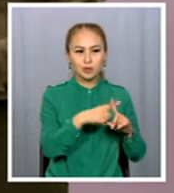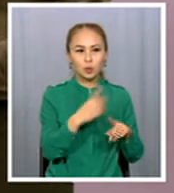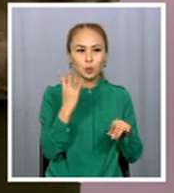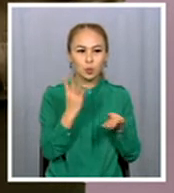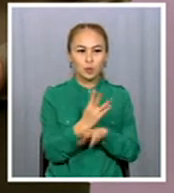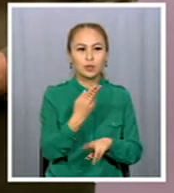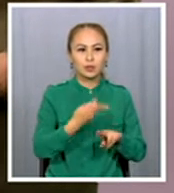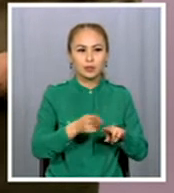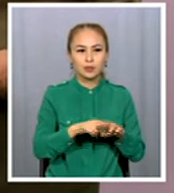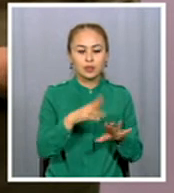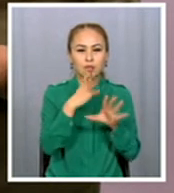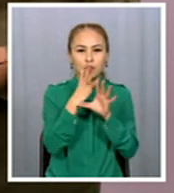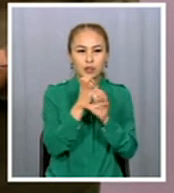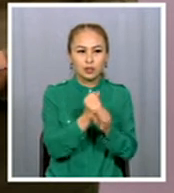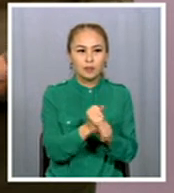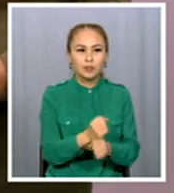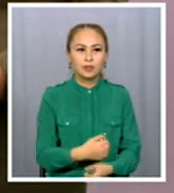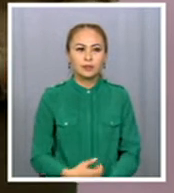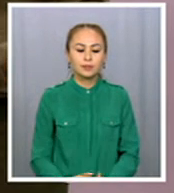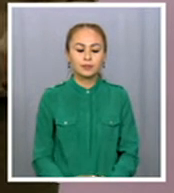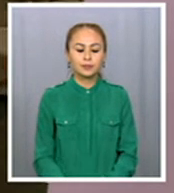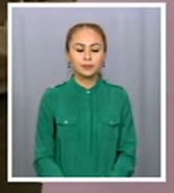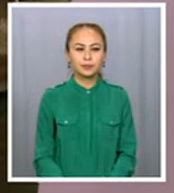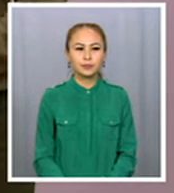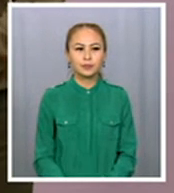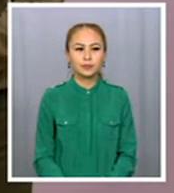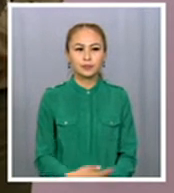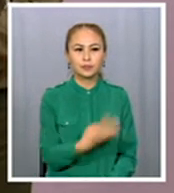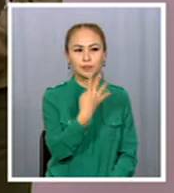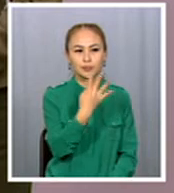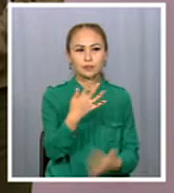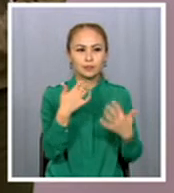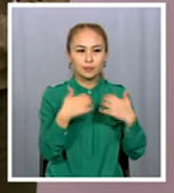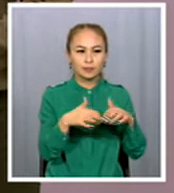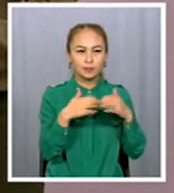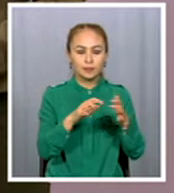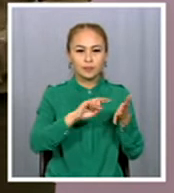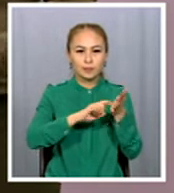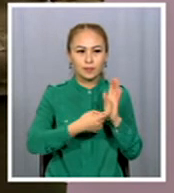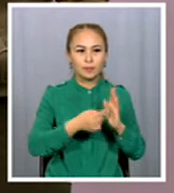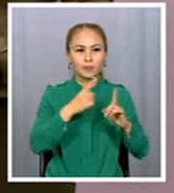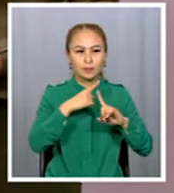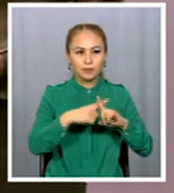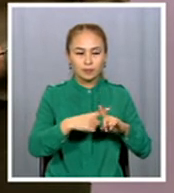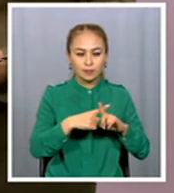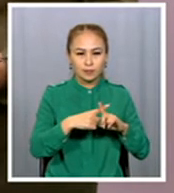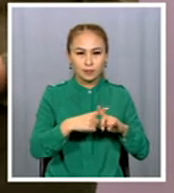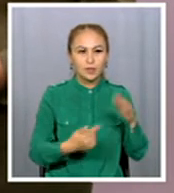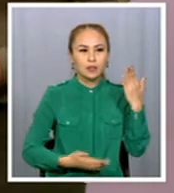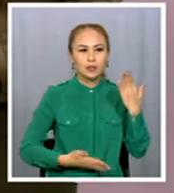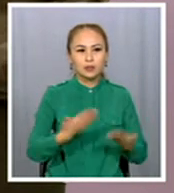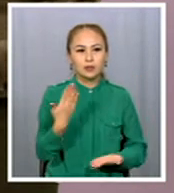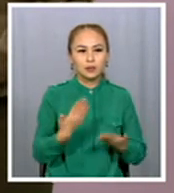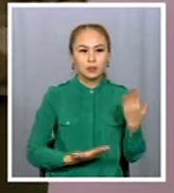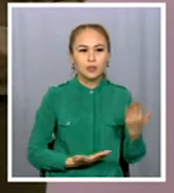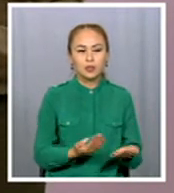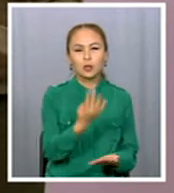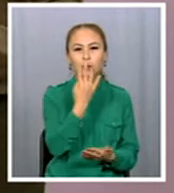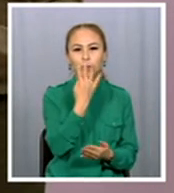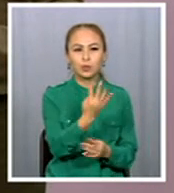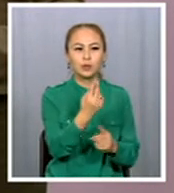дегенді қысқаша ықшамдап, 4 саны мен X әрпінің көбейтіндісі,